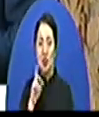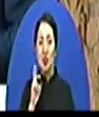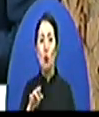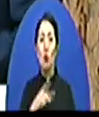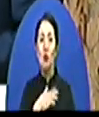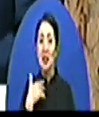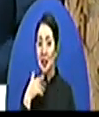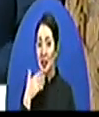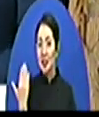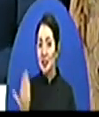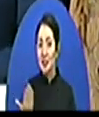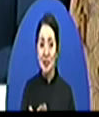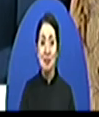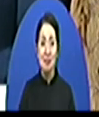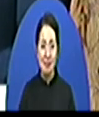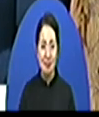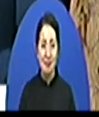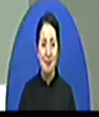онцолсон юм а.